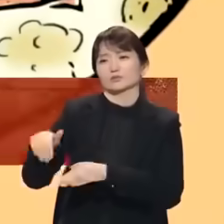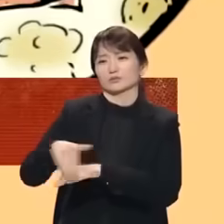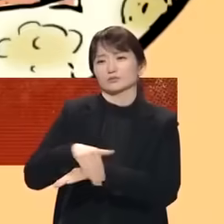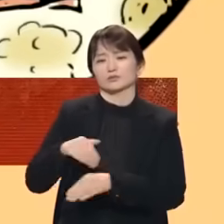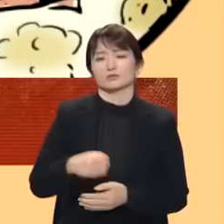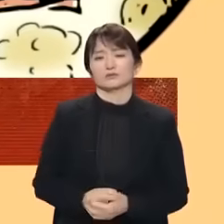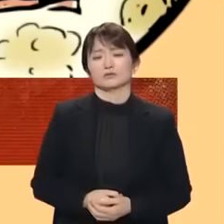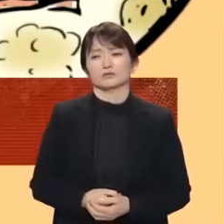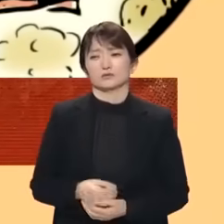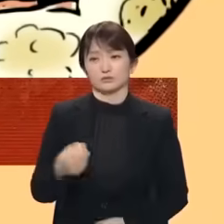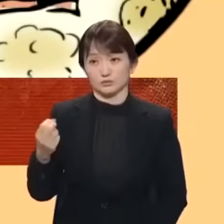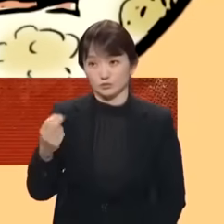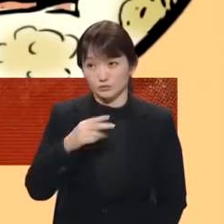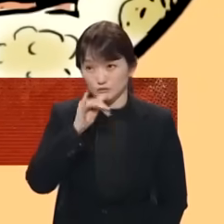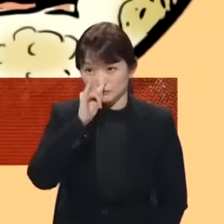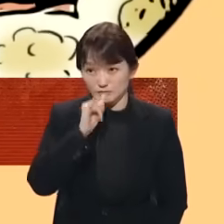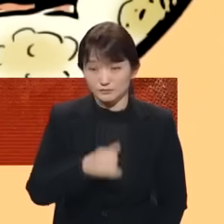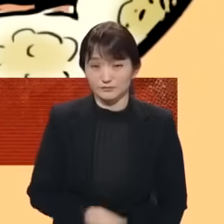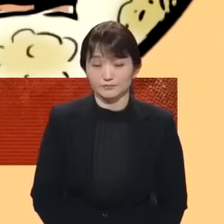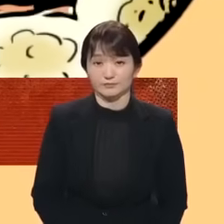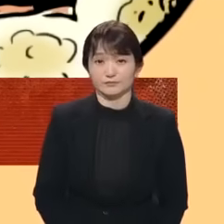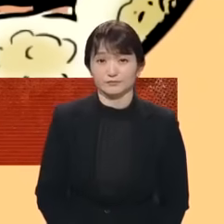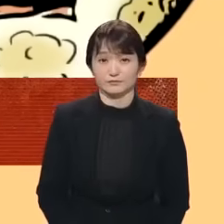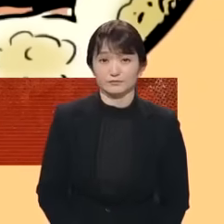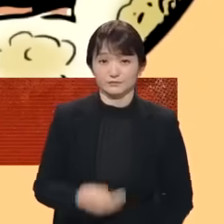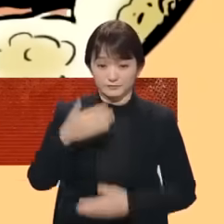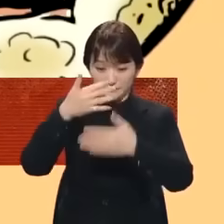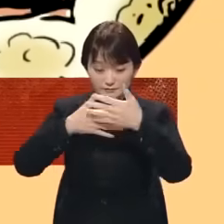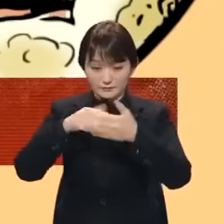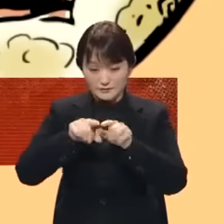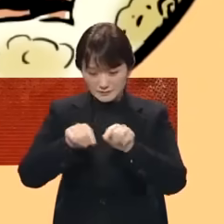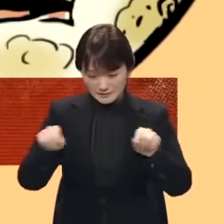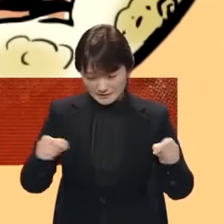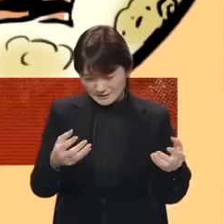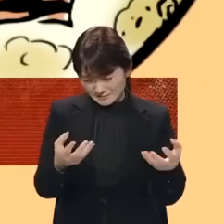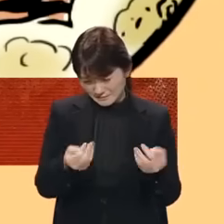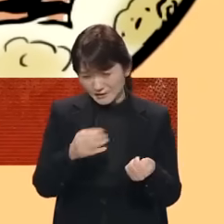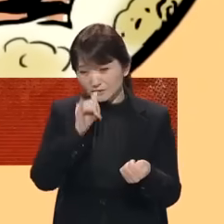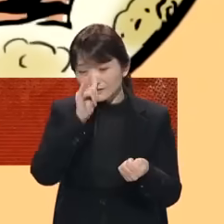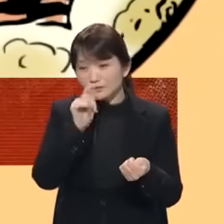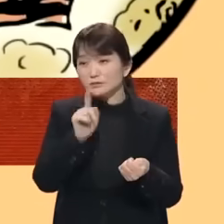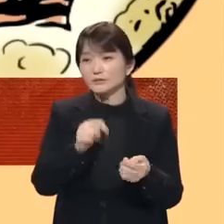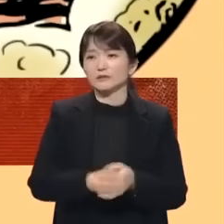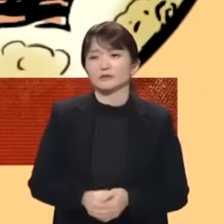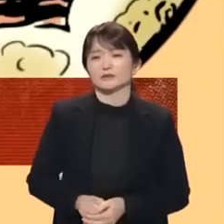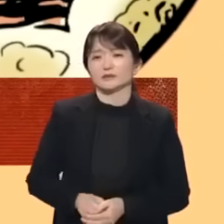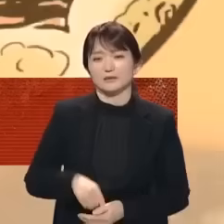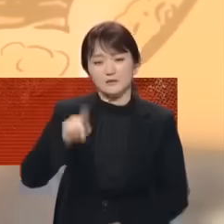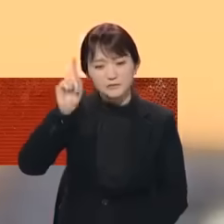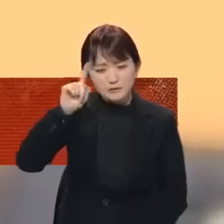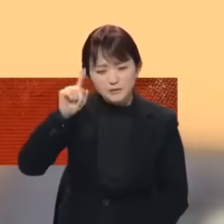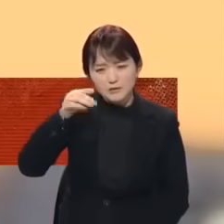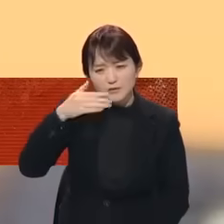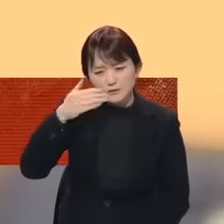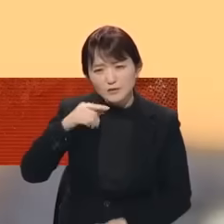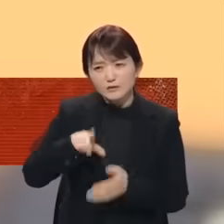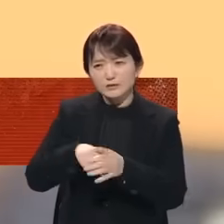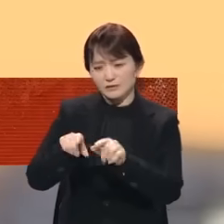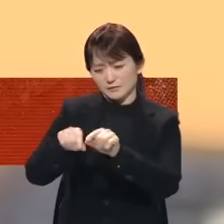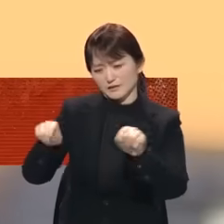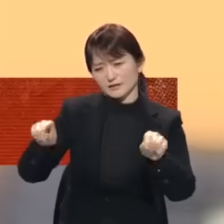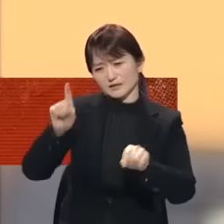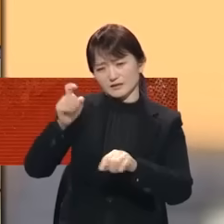여기서 끝이 아니에요 저기 왜 저렇게 화면에 음식 삼진이 많이 나오냐면 매끼니 드실 때마다 반찬이 열 가지가 넘어야